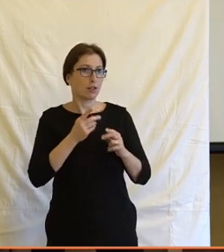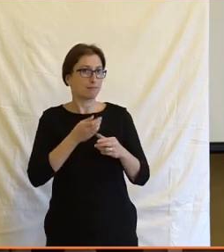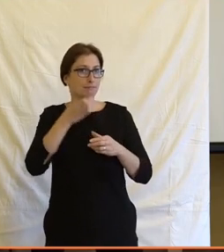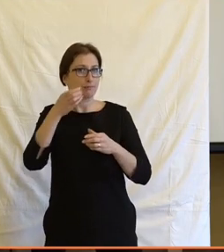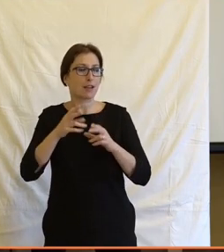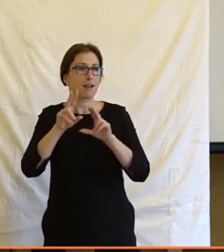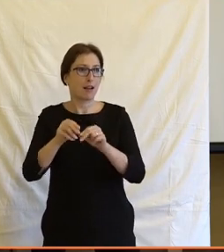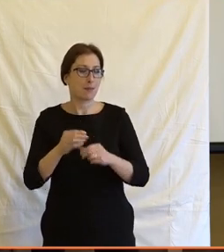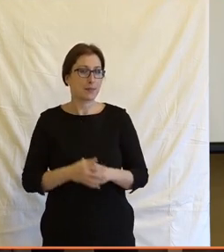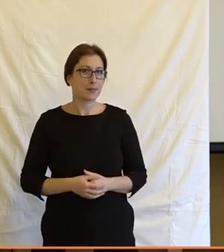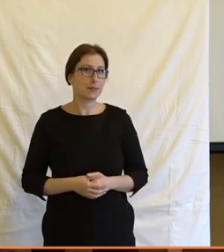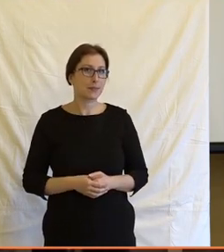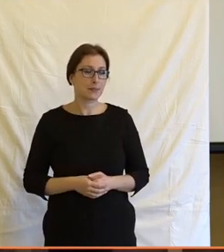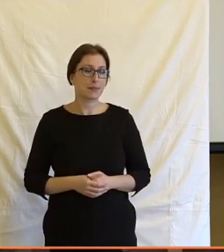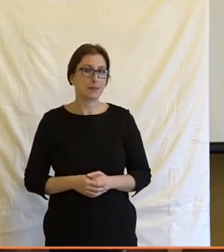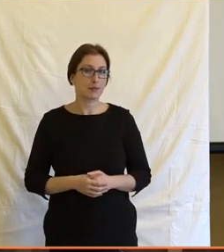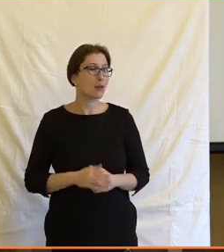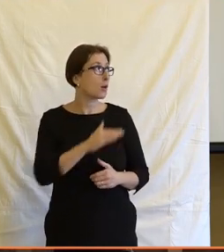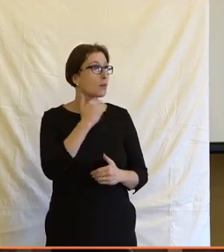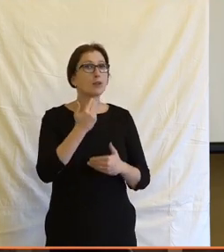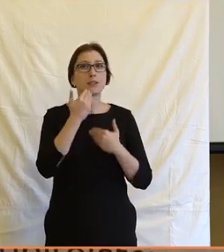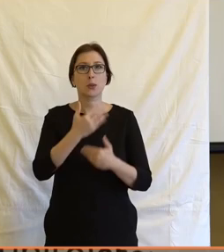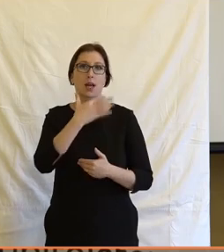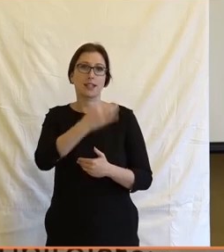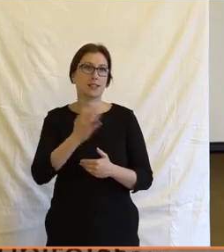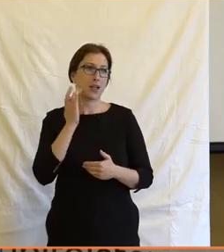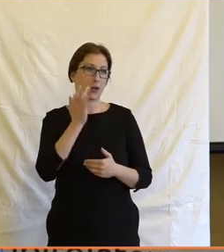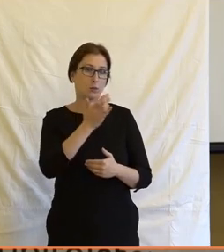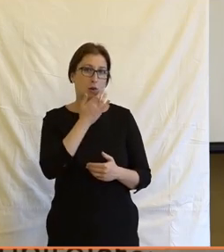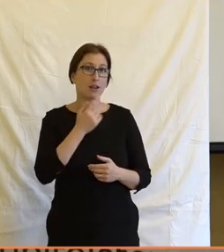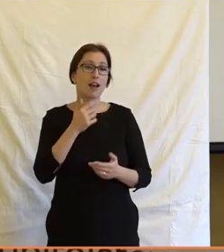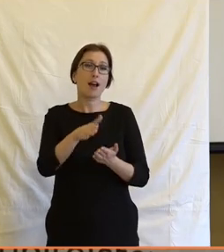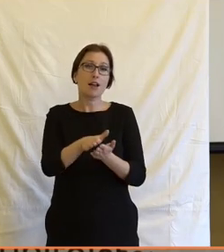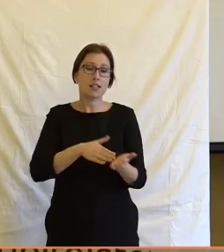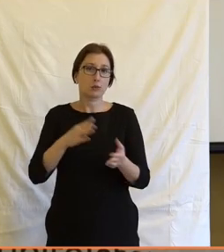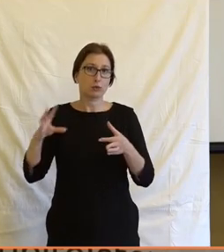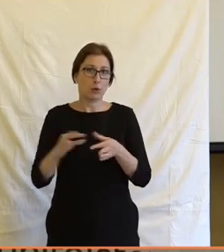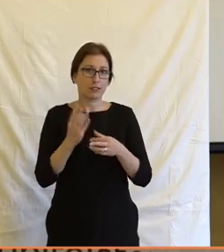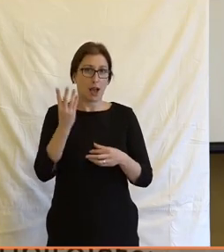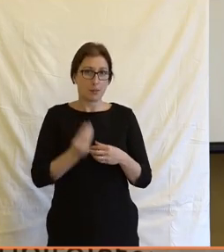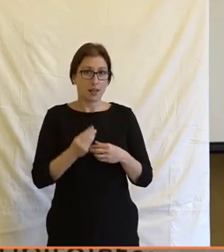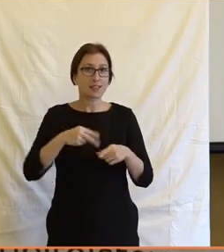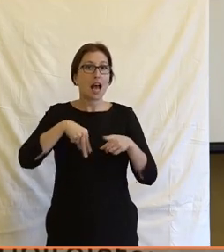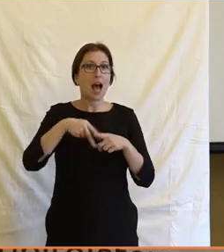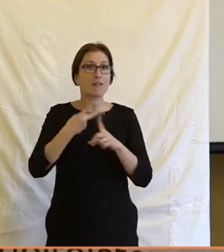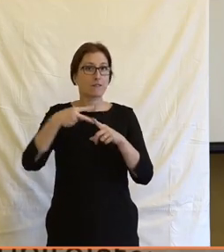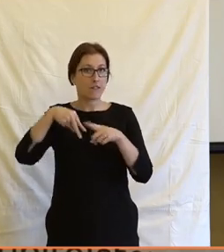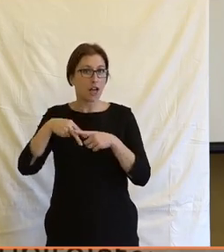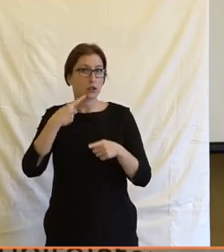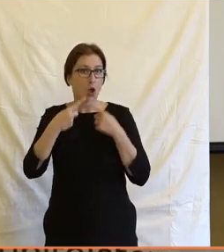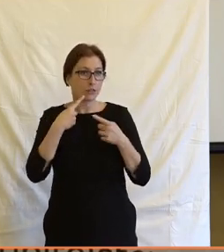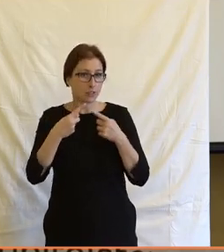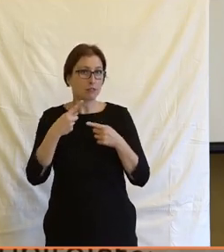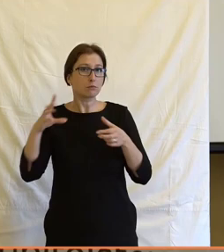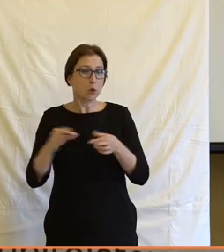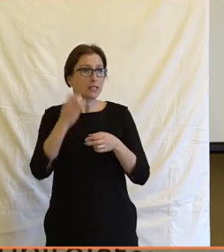Honzo. Tak moc děkuju, ještě jednou dobré odpoledne. Tak já začnu tou aplikací. Aplikace Afaslovník je právě určená pro